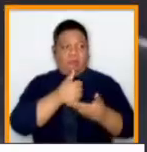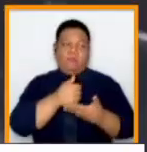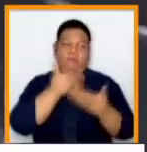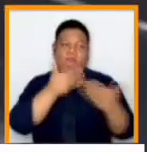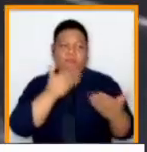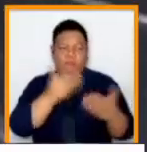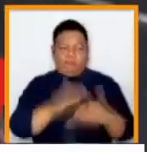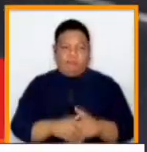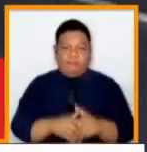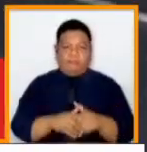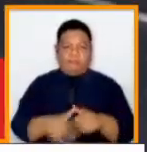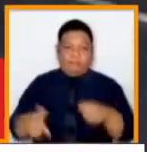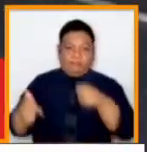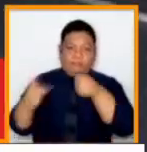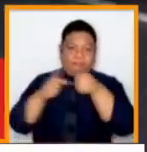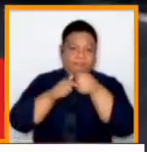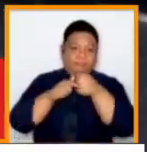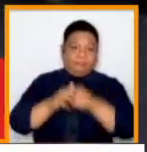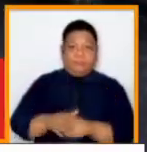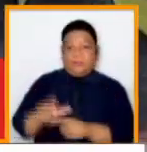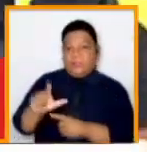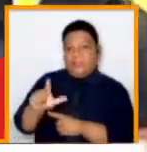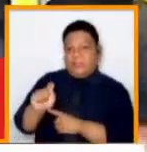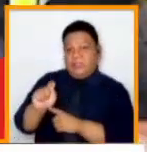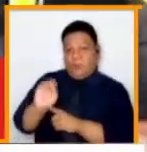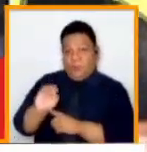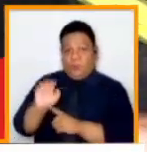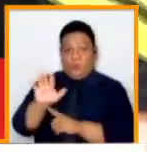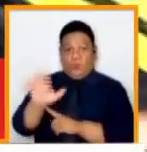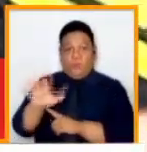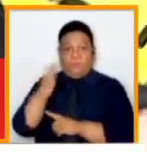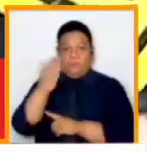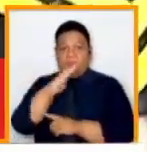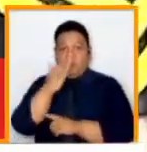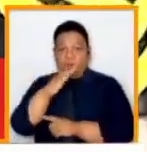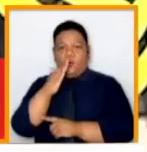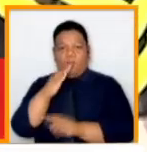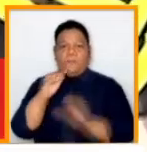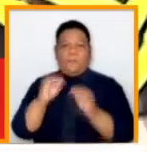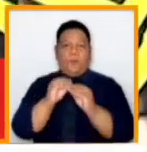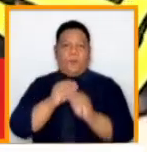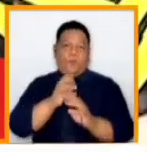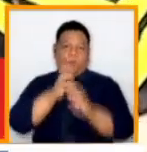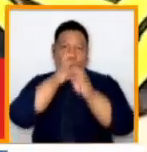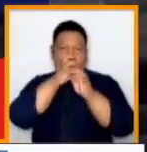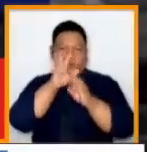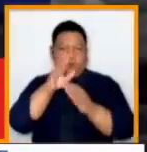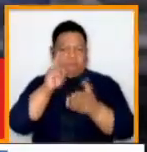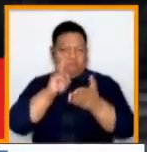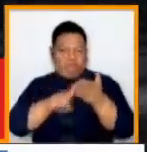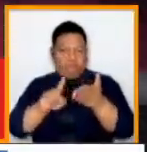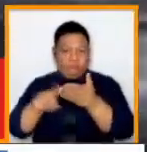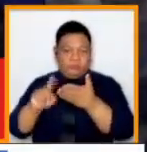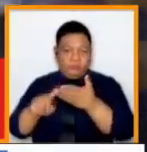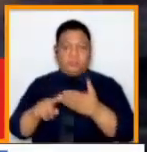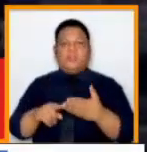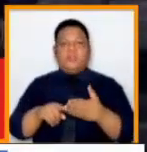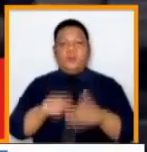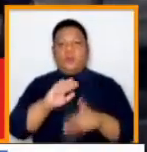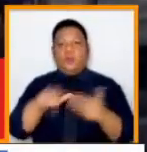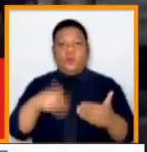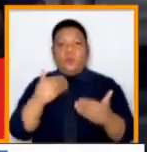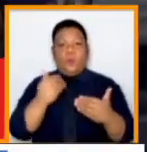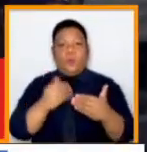LTO Bicol ang kanilang offline biyaheng Ayos Undas 2021. Dumadaan sa masusing inspeksyon ang mga pribado